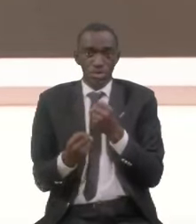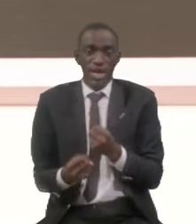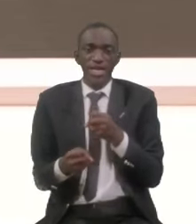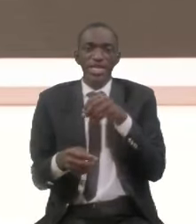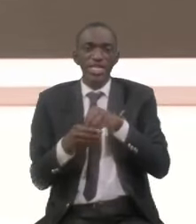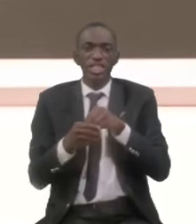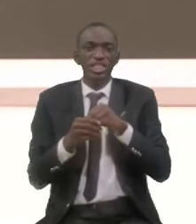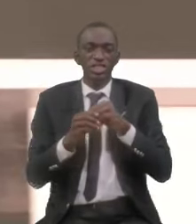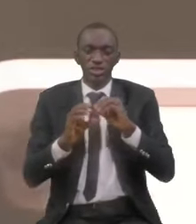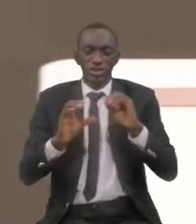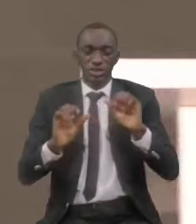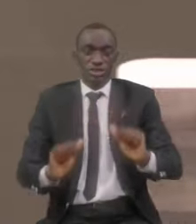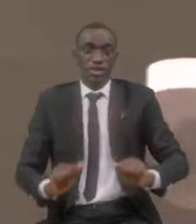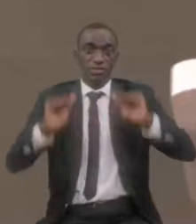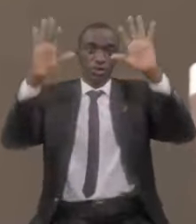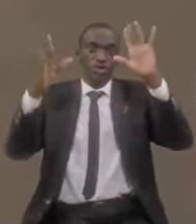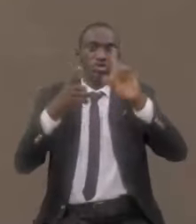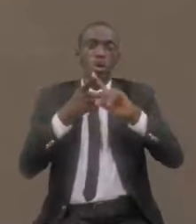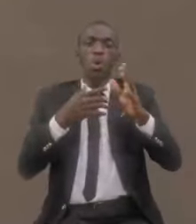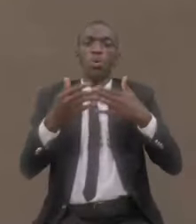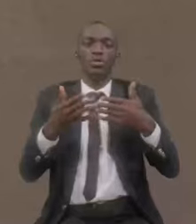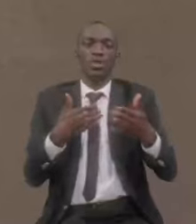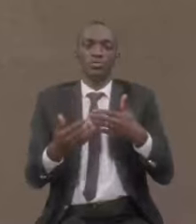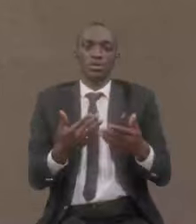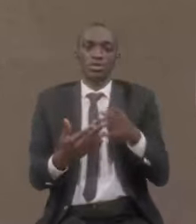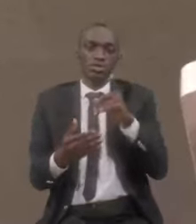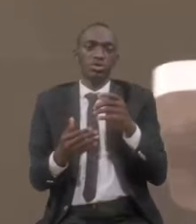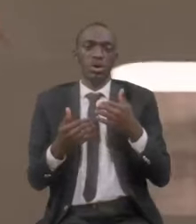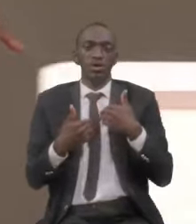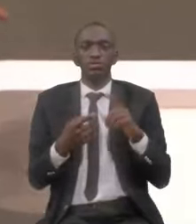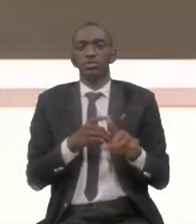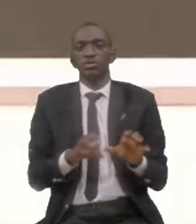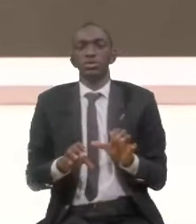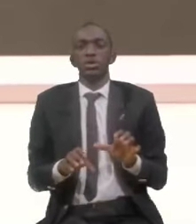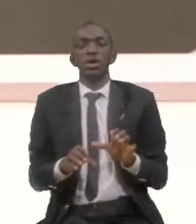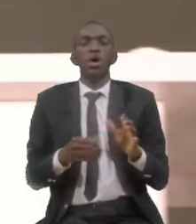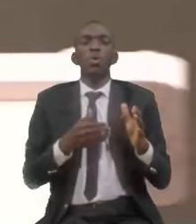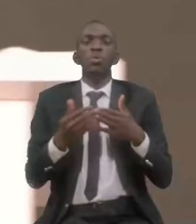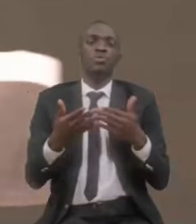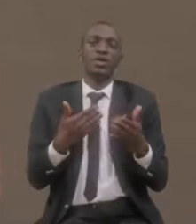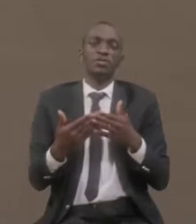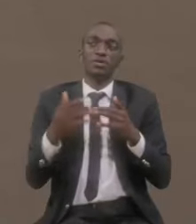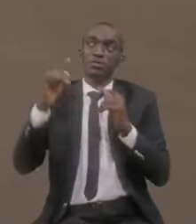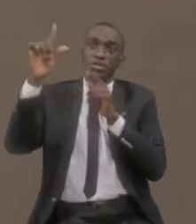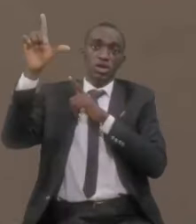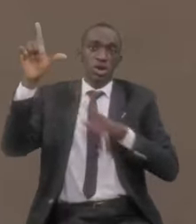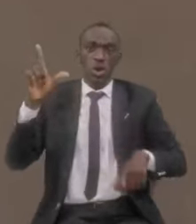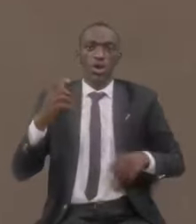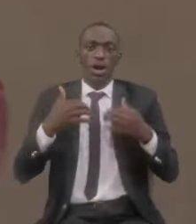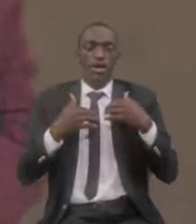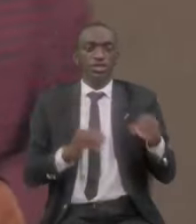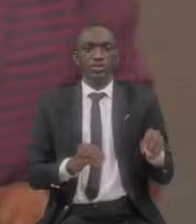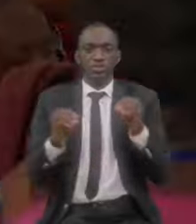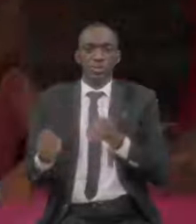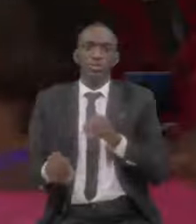Dévotion à tout ce que tu as à faire. Dans tout ce que le Seigneur a placé sur ton